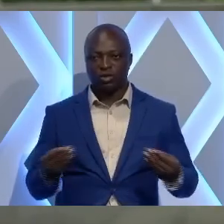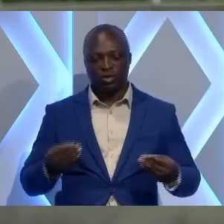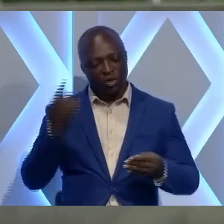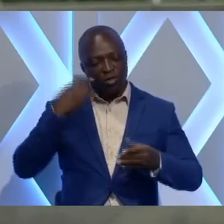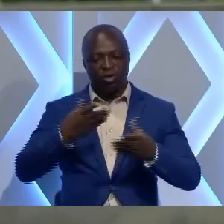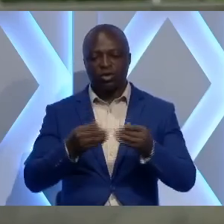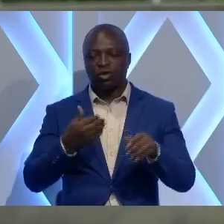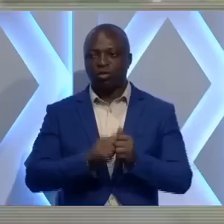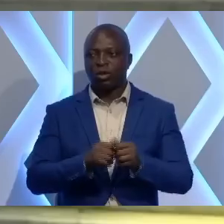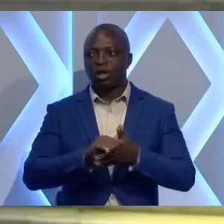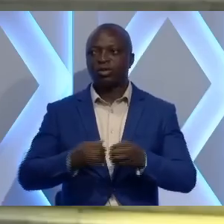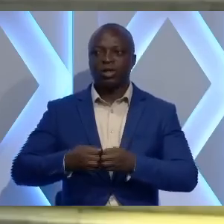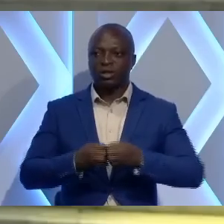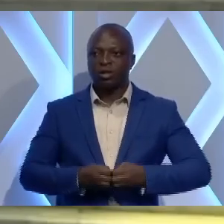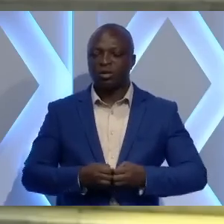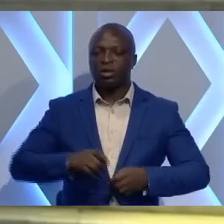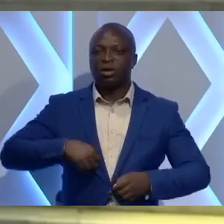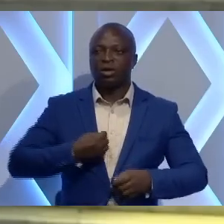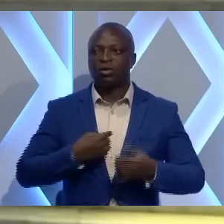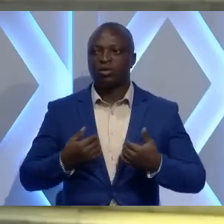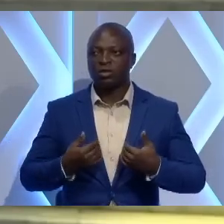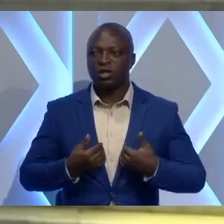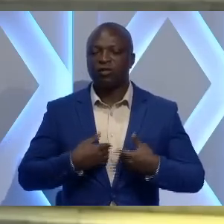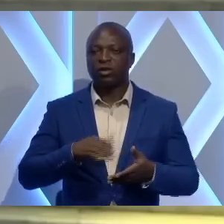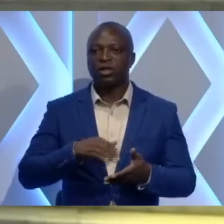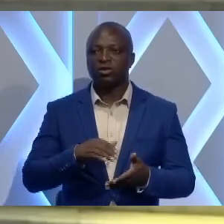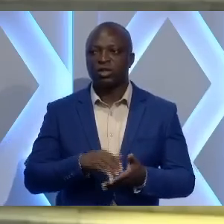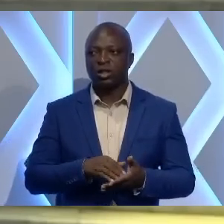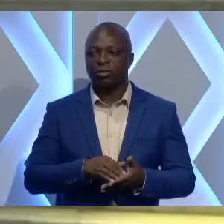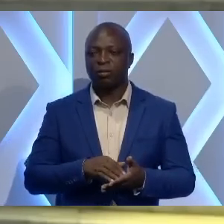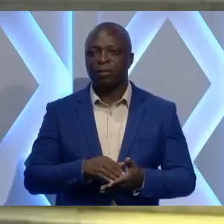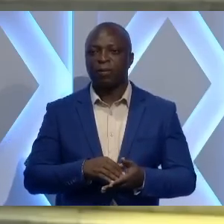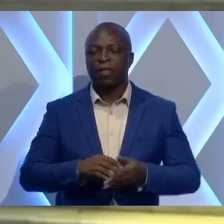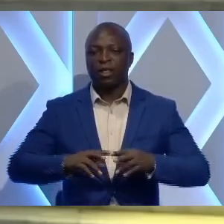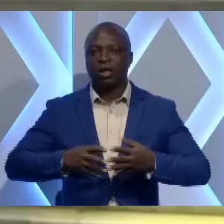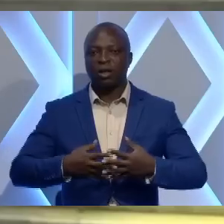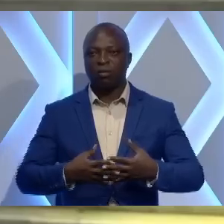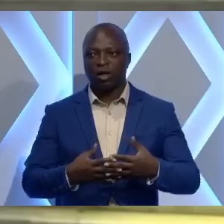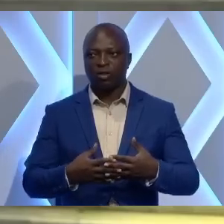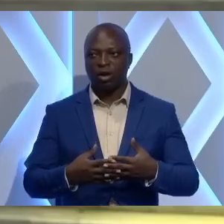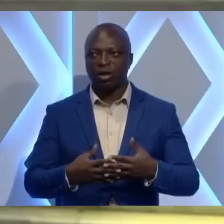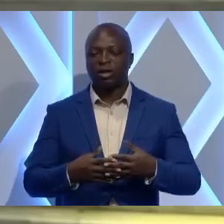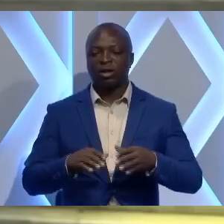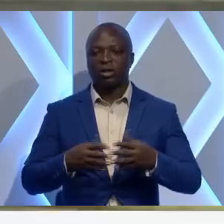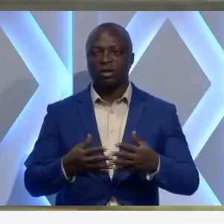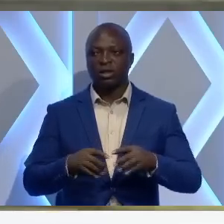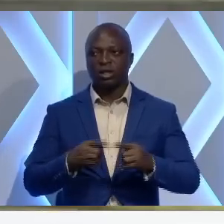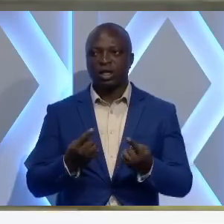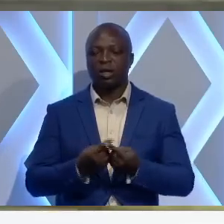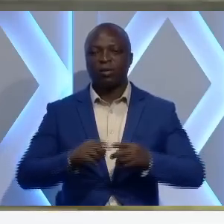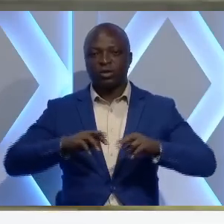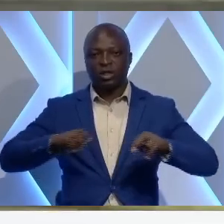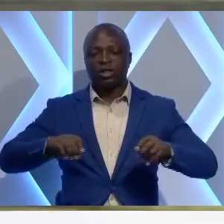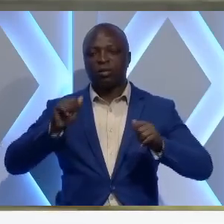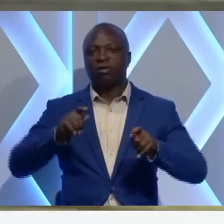résoudre le problème dans son ensemble. Nous avons des unités, des laboratoires, des équipes de chercheurs qui